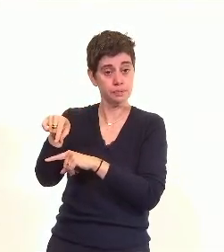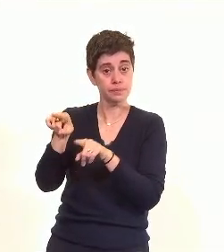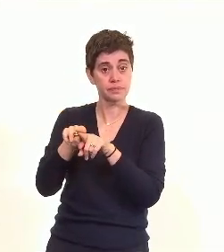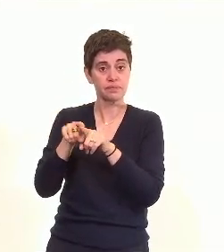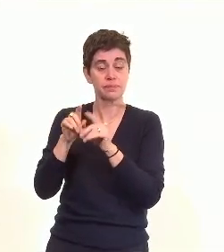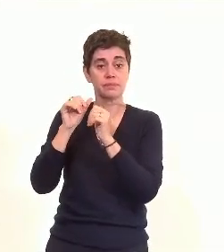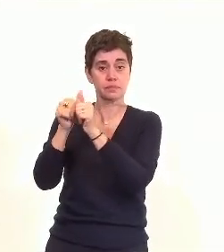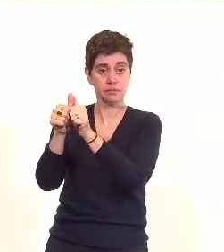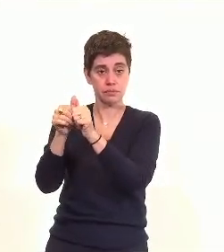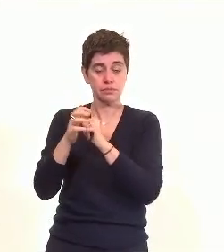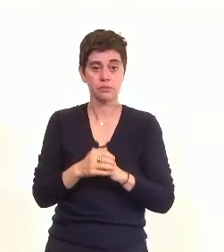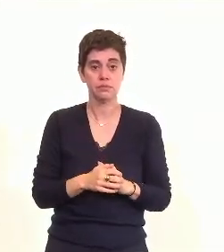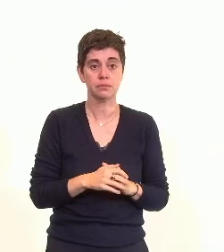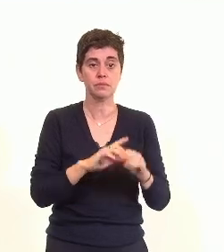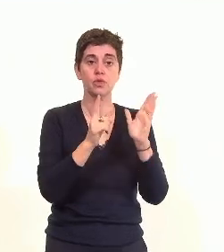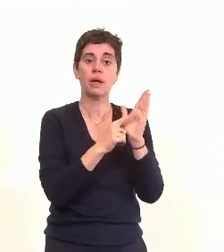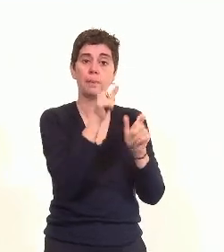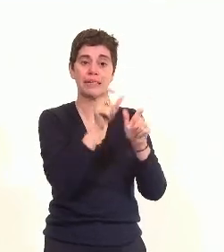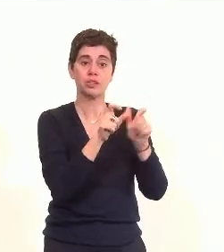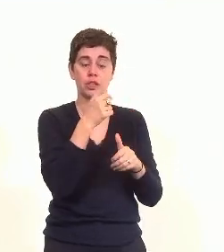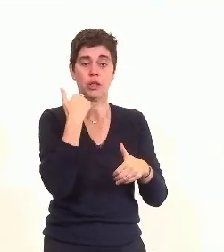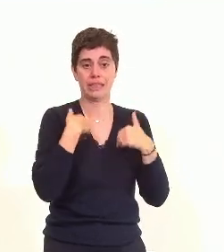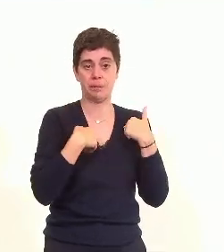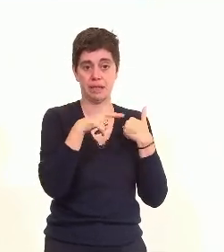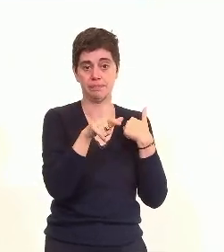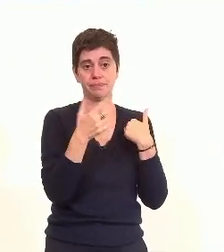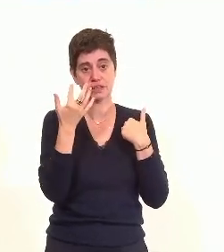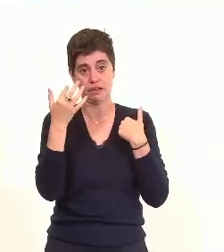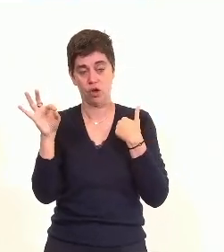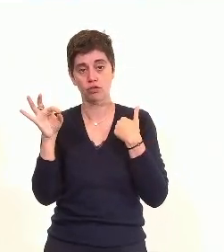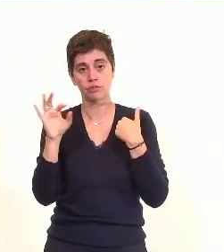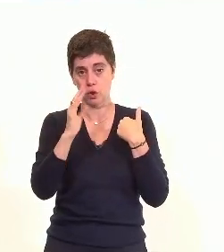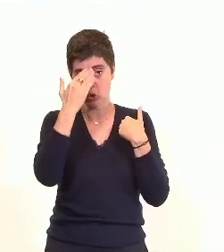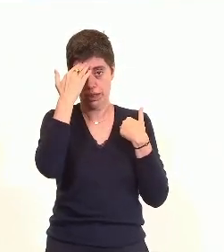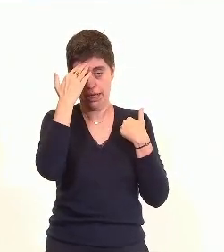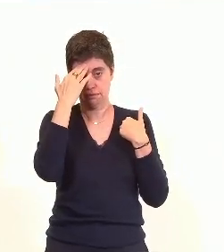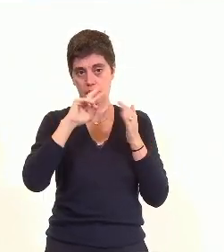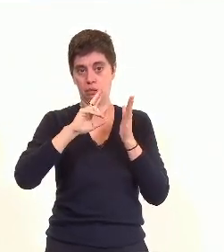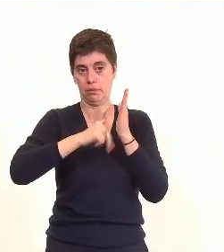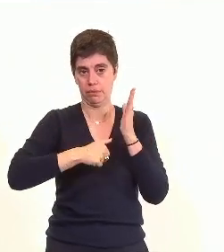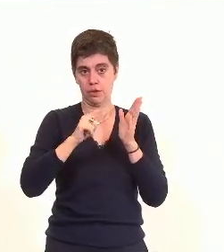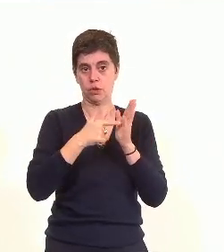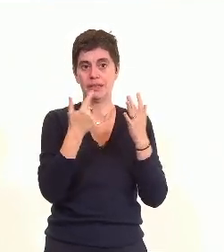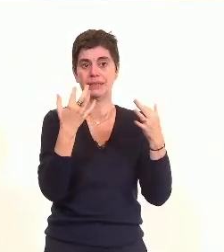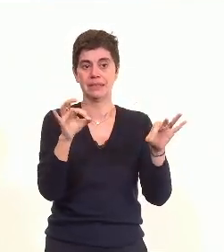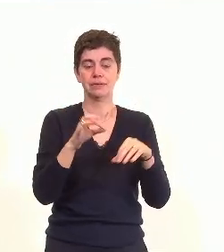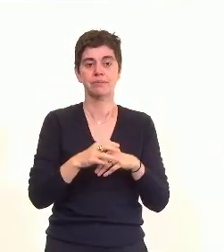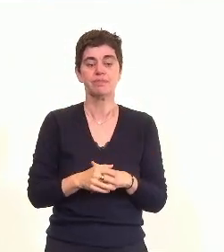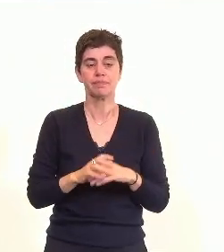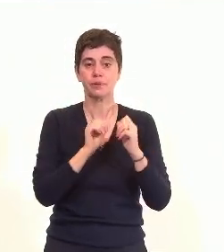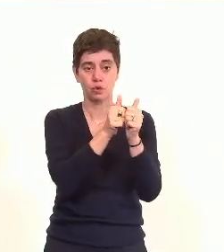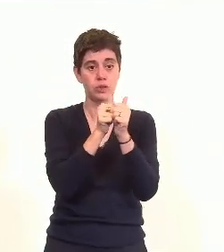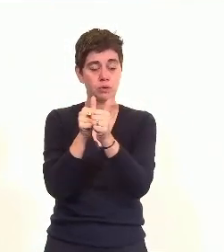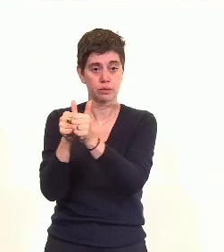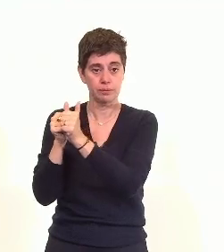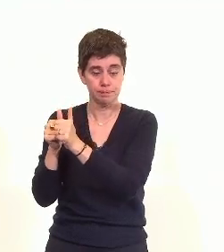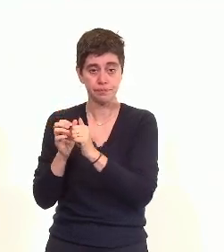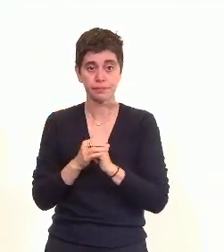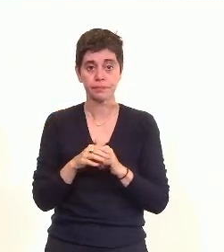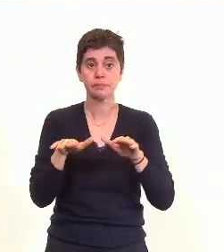les autoreprésentants des délégations, nous aussi, de Bretagne, mais aussi de Nouvelle-Aquitaine, de Normandie, de PACA et